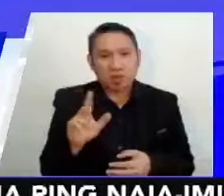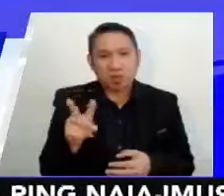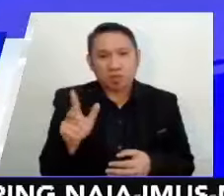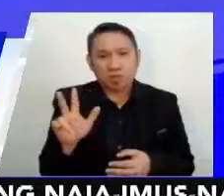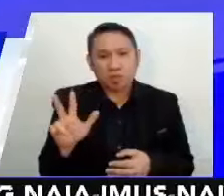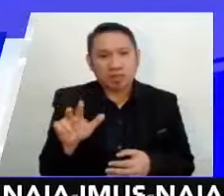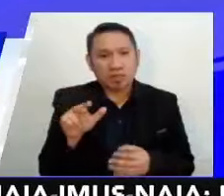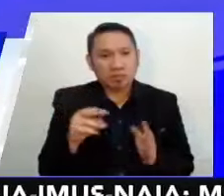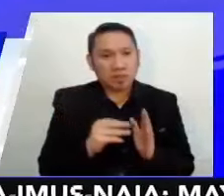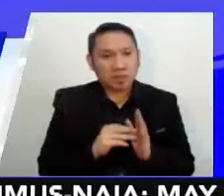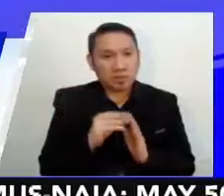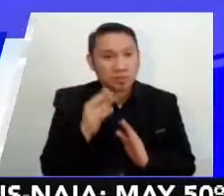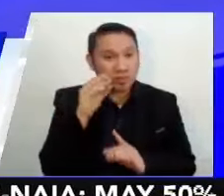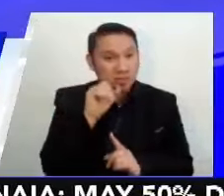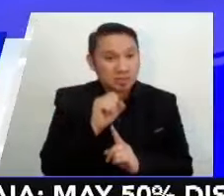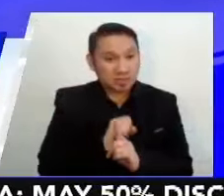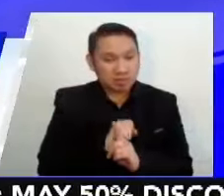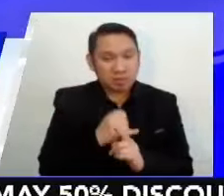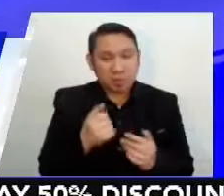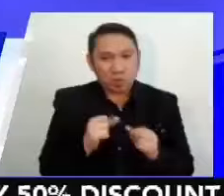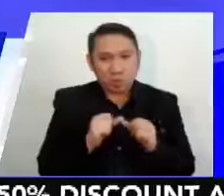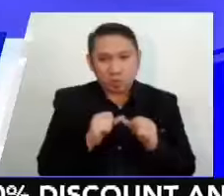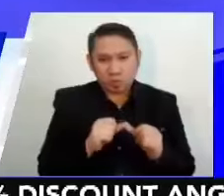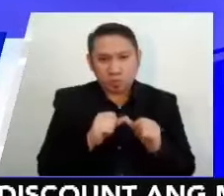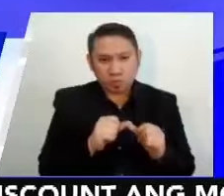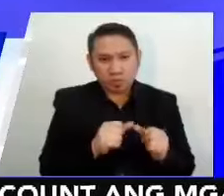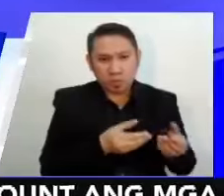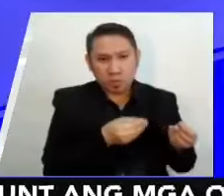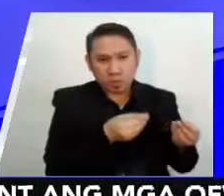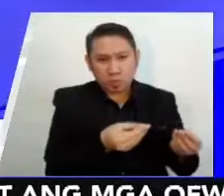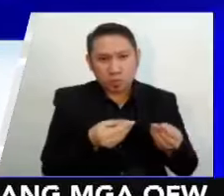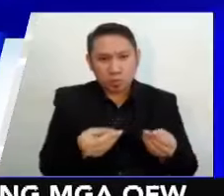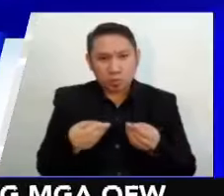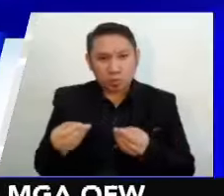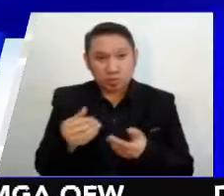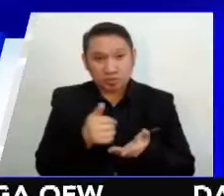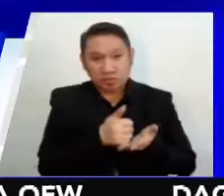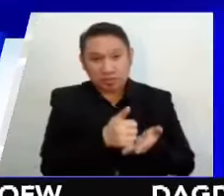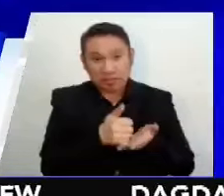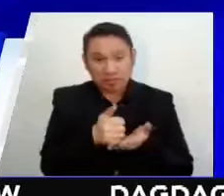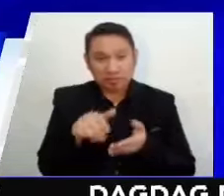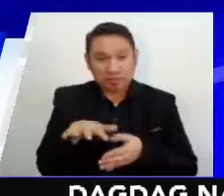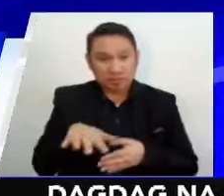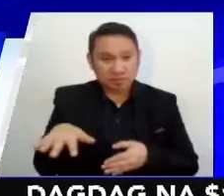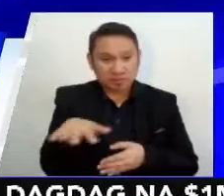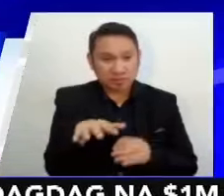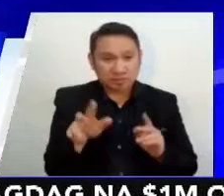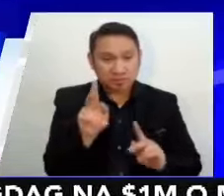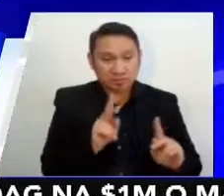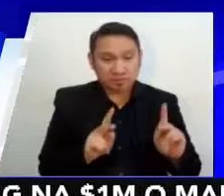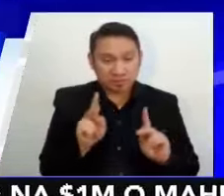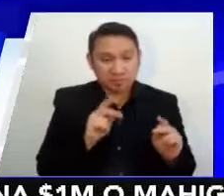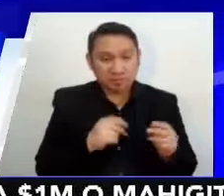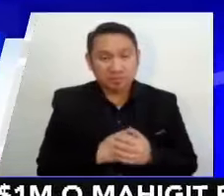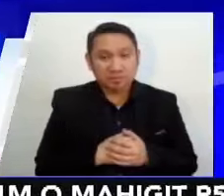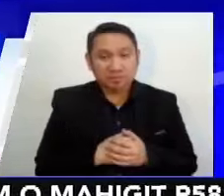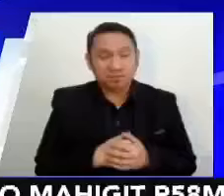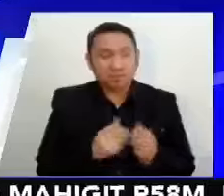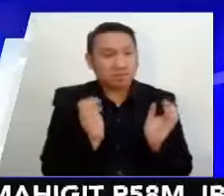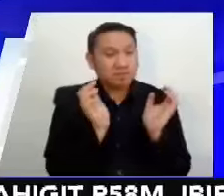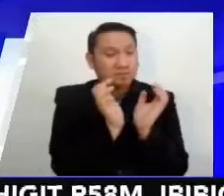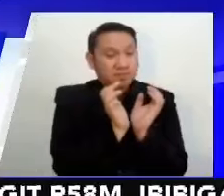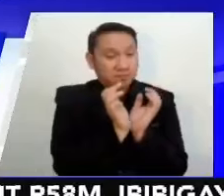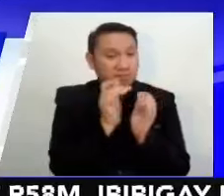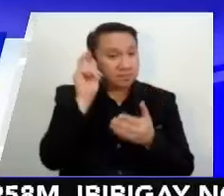Samantala, tuloy-tuloy naman ang pamahagi ng tulong sa mga lugar na dinaanan ng bagyo. Inanunsyo ni Department of Social Welfare and Development Secretary Rex